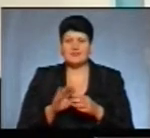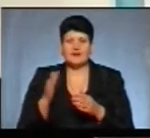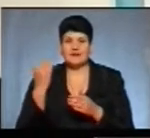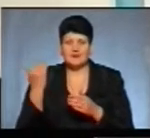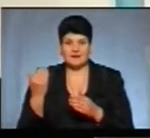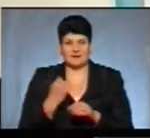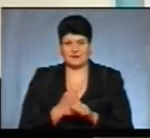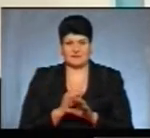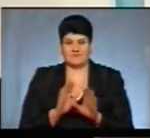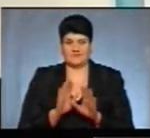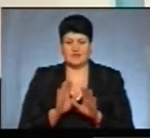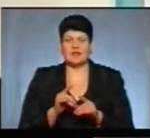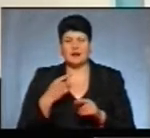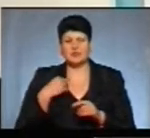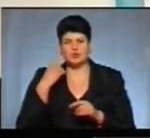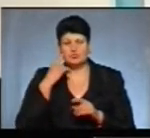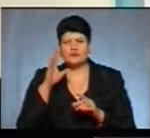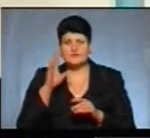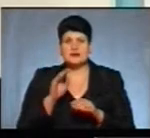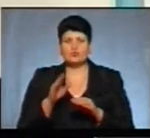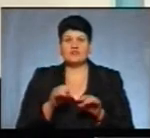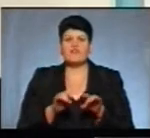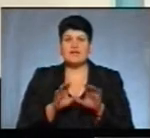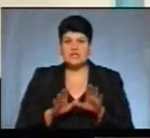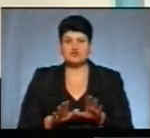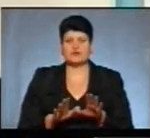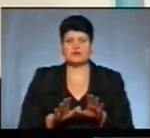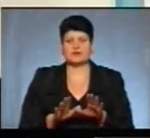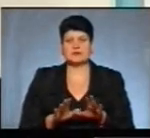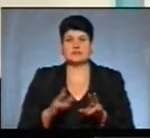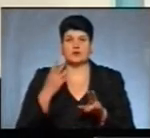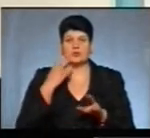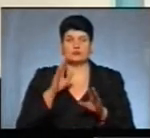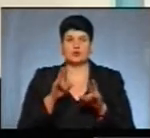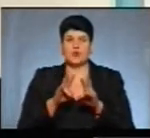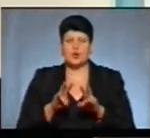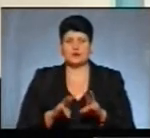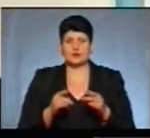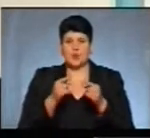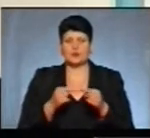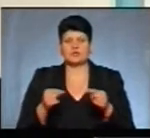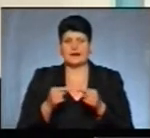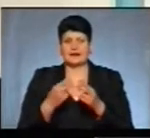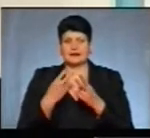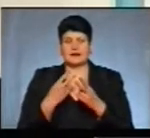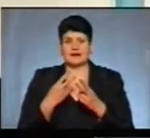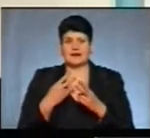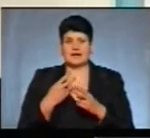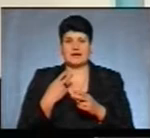функція. Я думаю, що воно все буде вирішуватися вже в межах розгляду конкретних кримінальних справ і їх